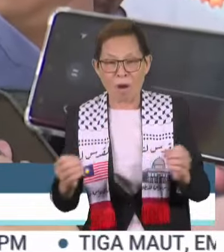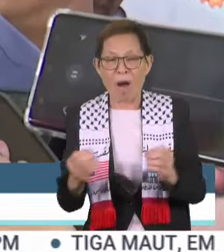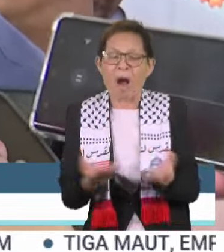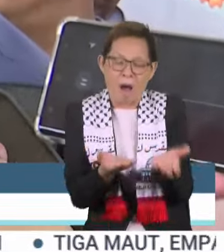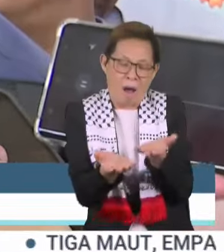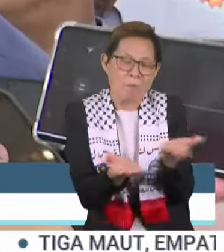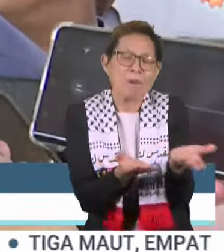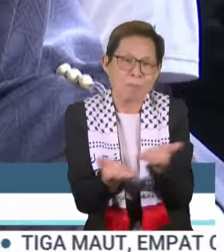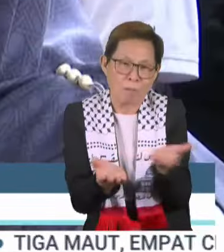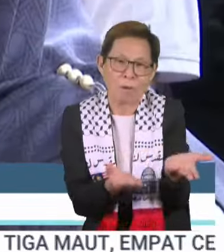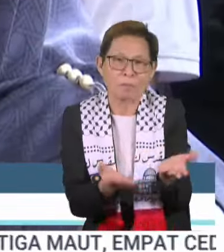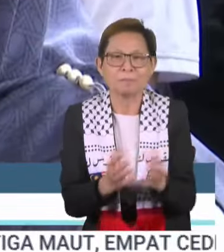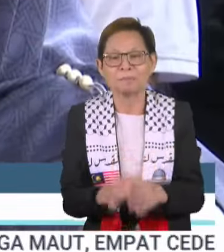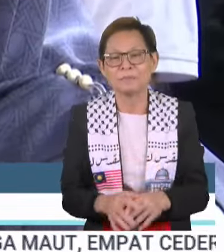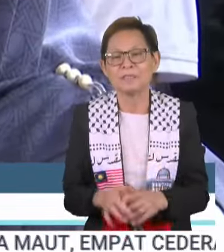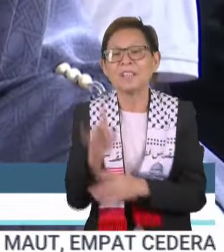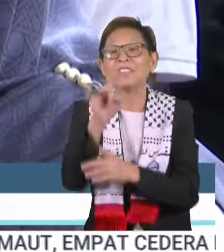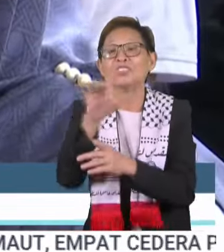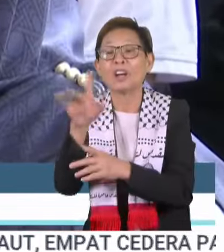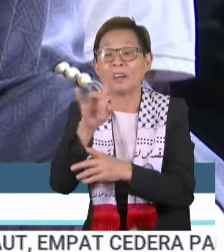facilitate mereka. InsyaAllah.